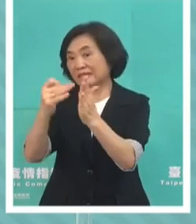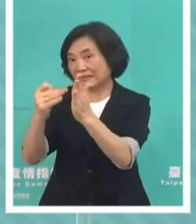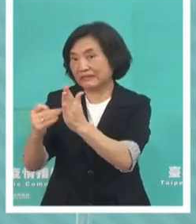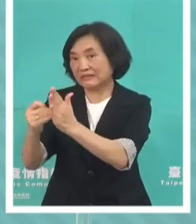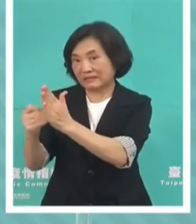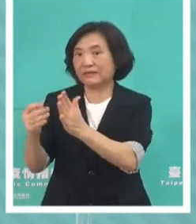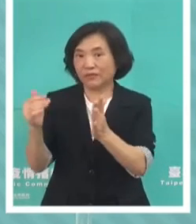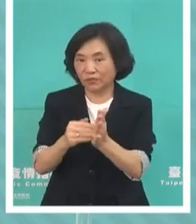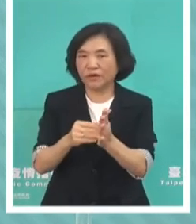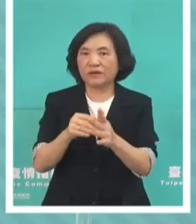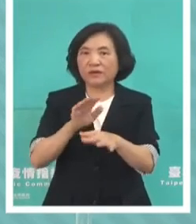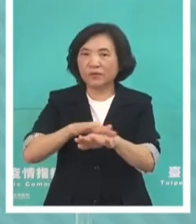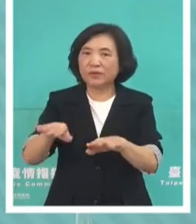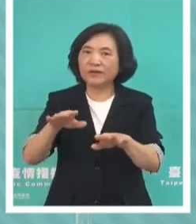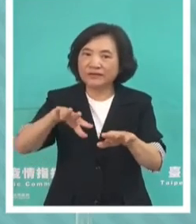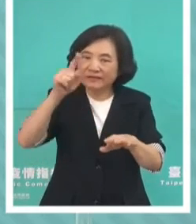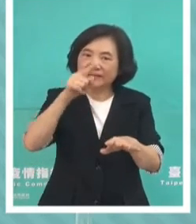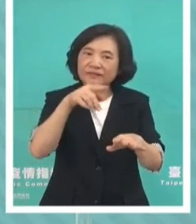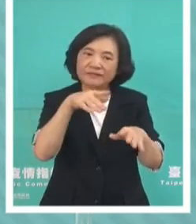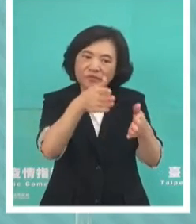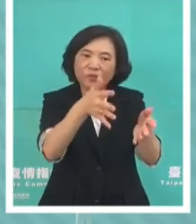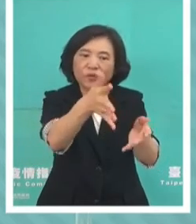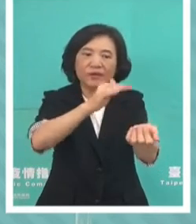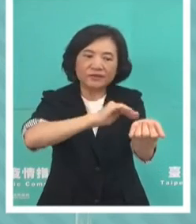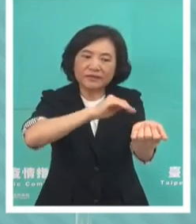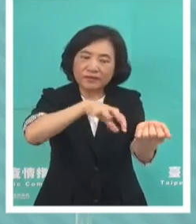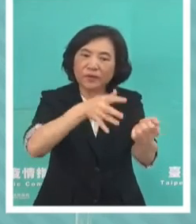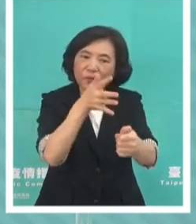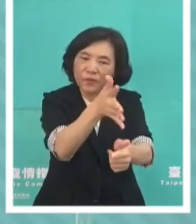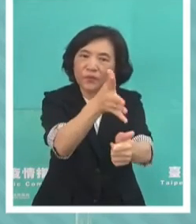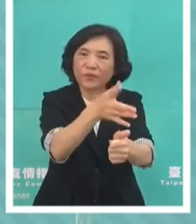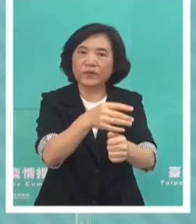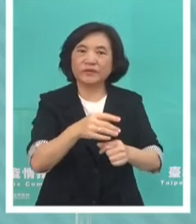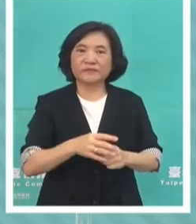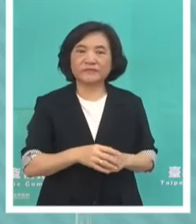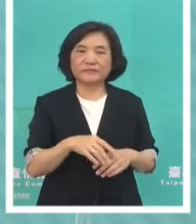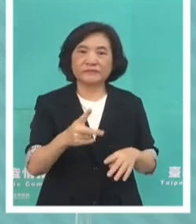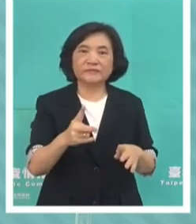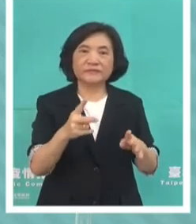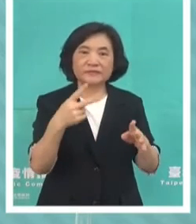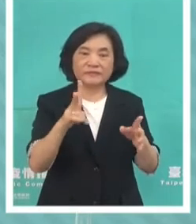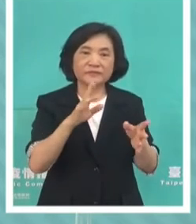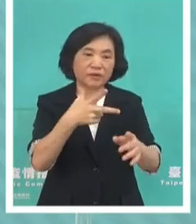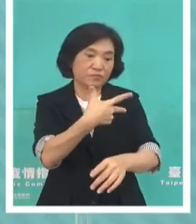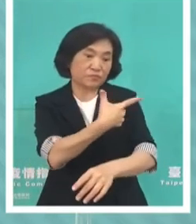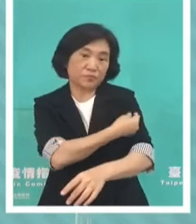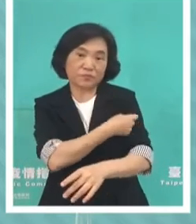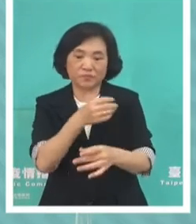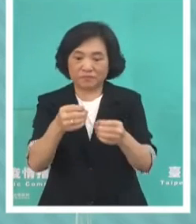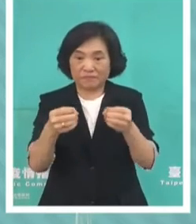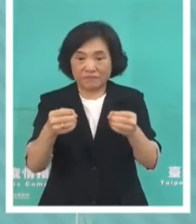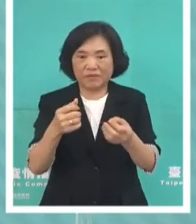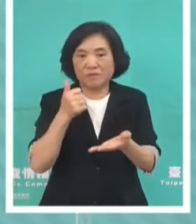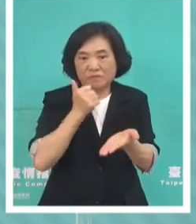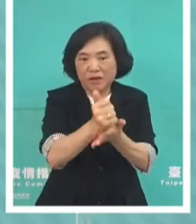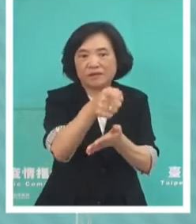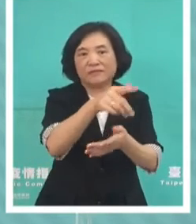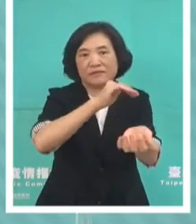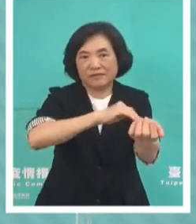呢，会先接洽啊这个医院，然后再把医院把这个疫苗送到医院